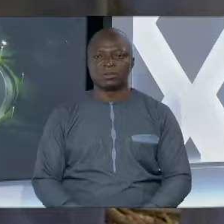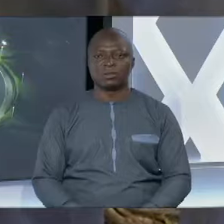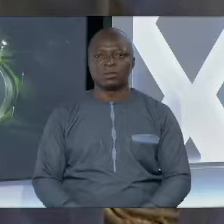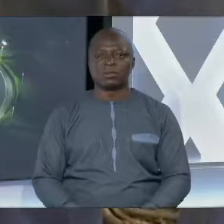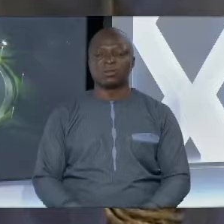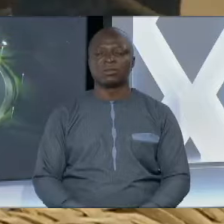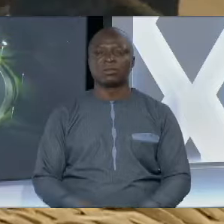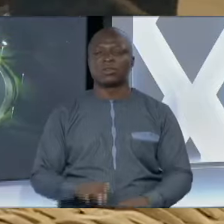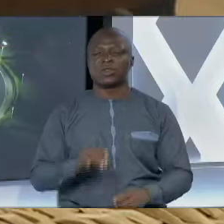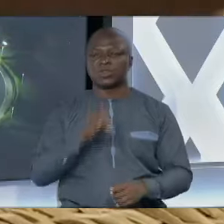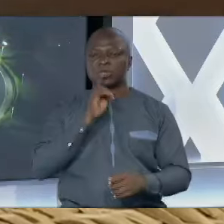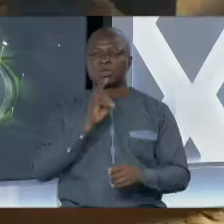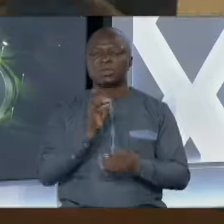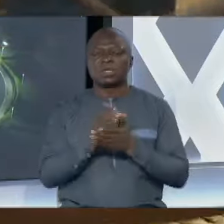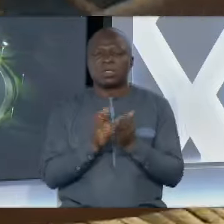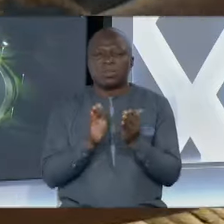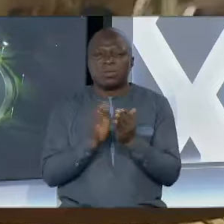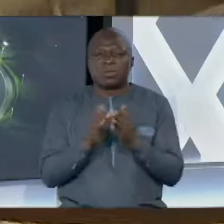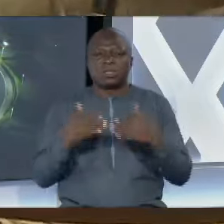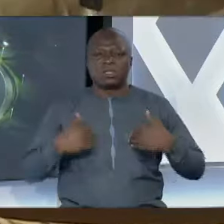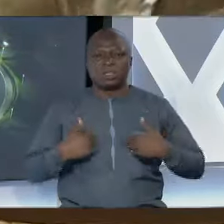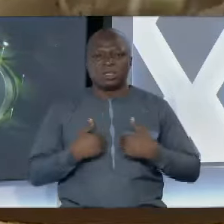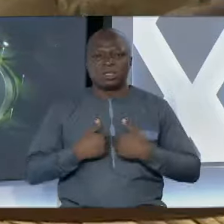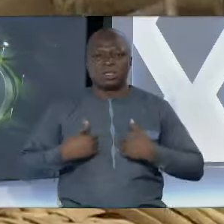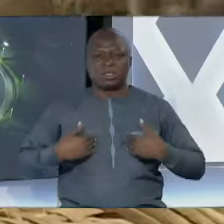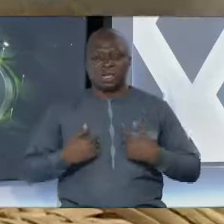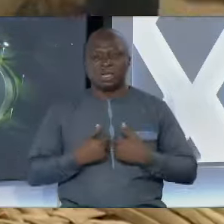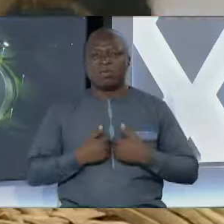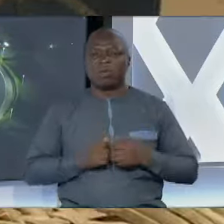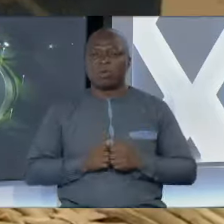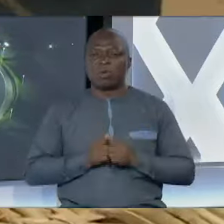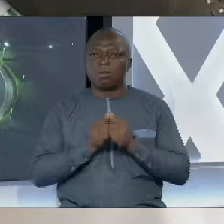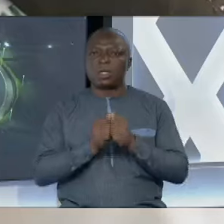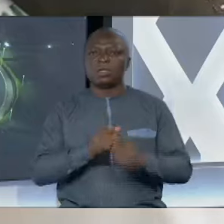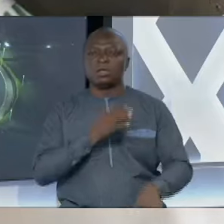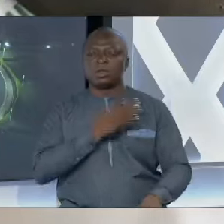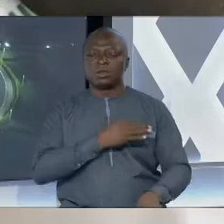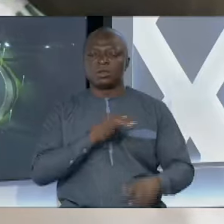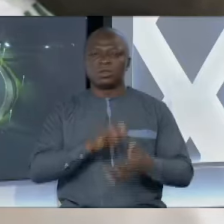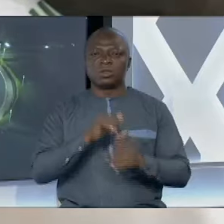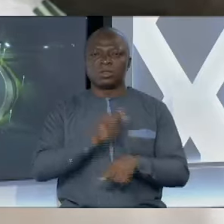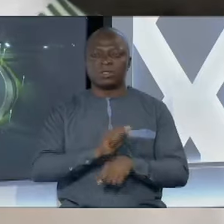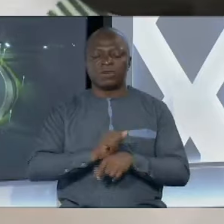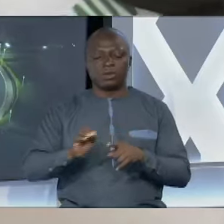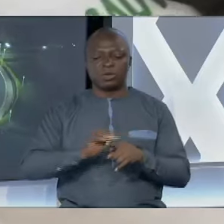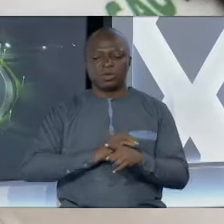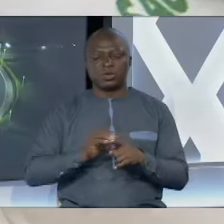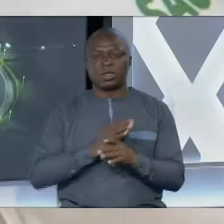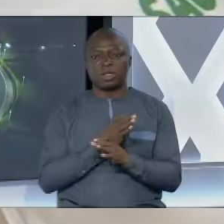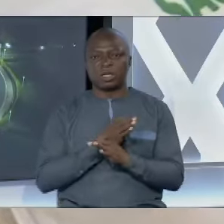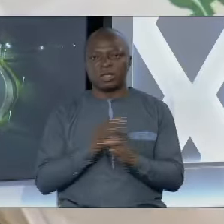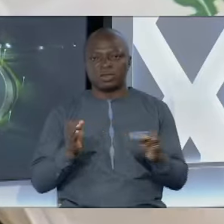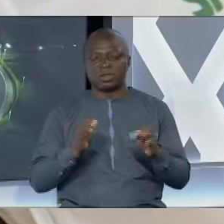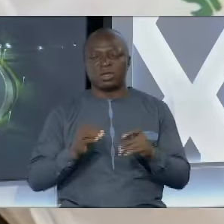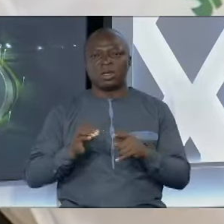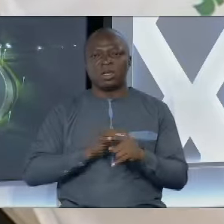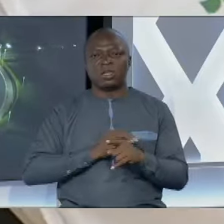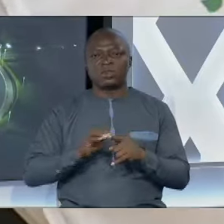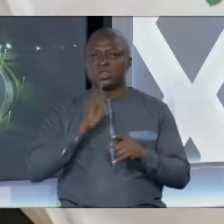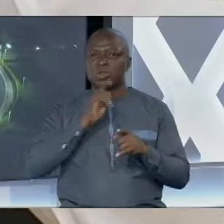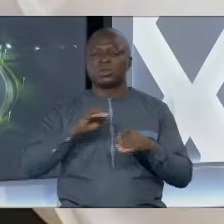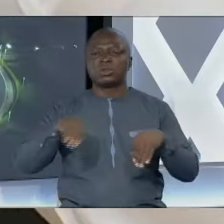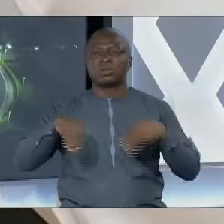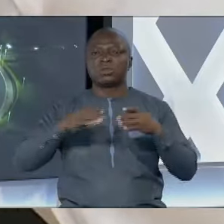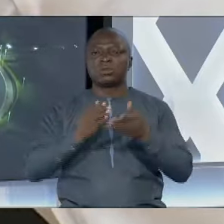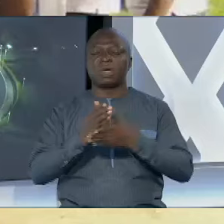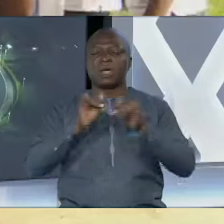Ce sont les petits ruminants et les animaux de compagnie qui bénéficient de cette opération de soins gratuits. Les soins sont dispensés